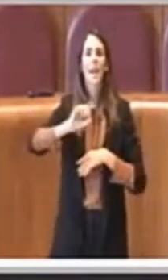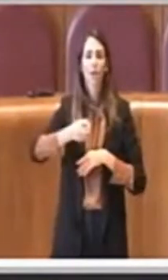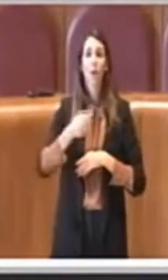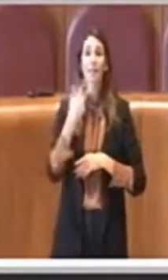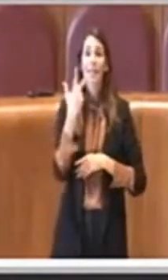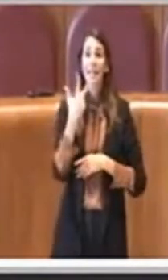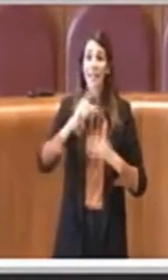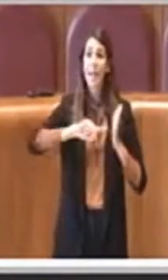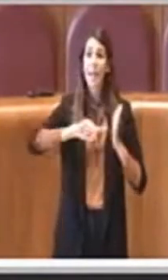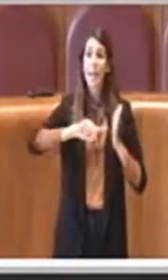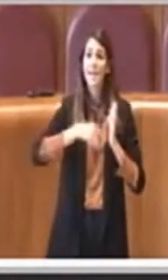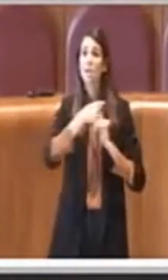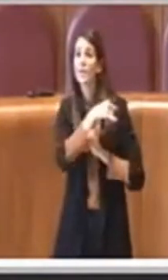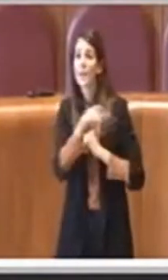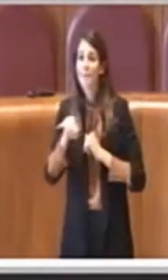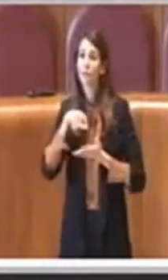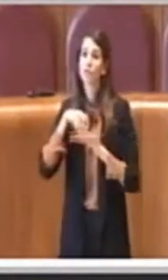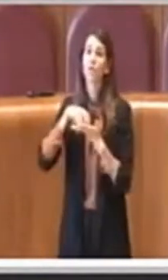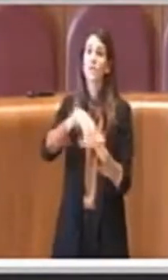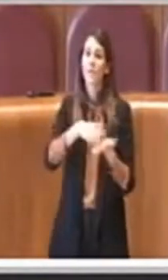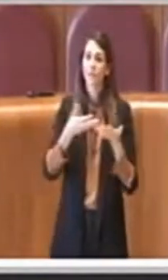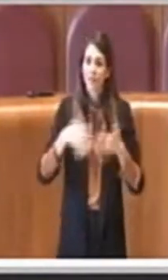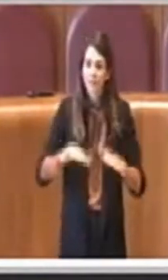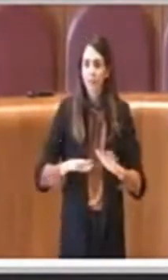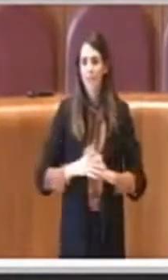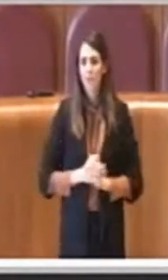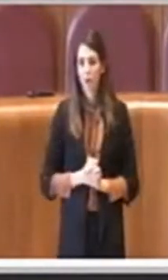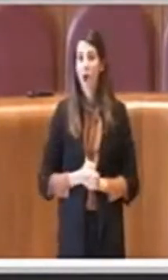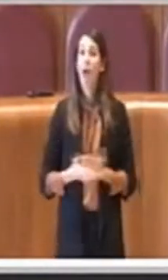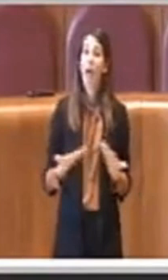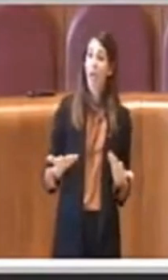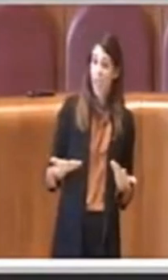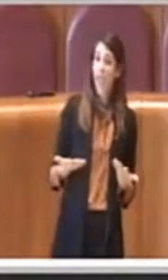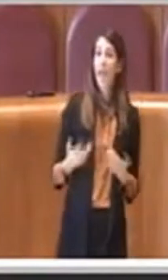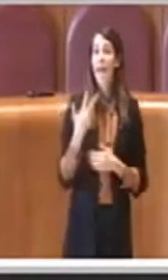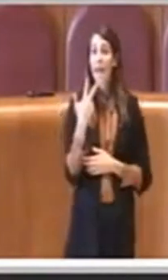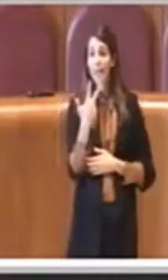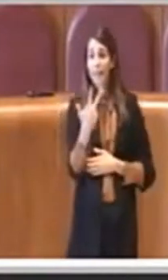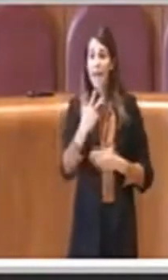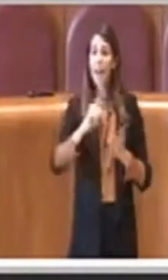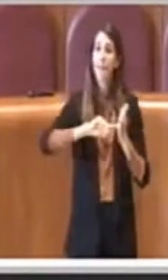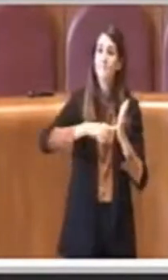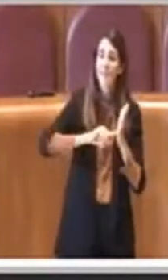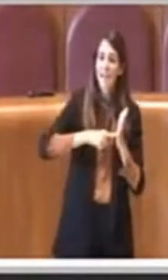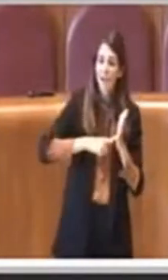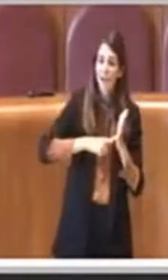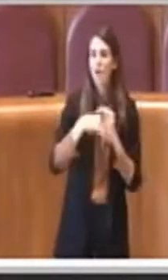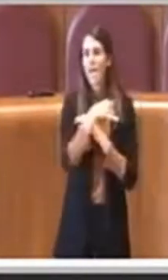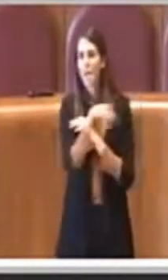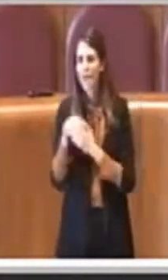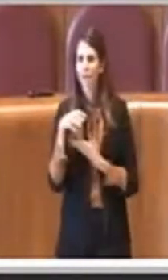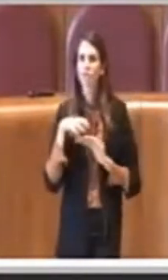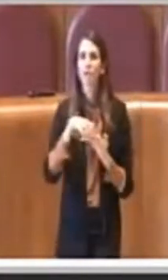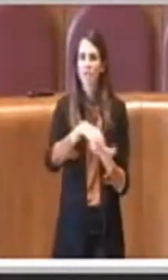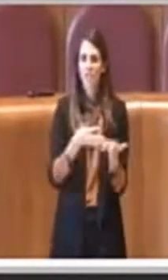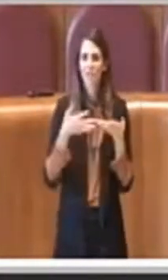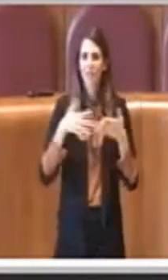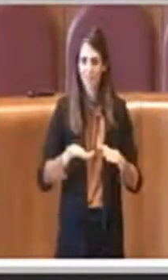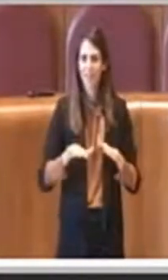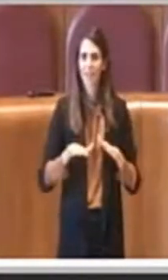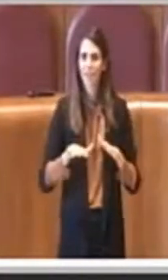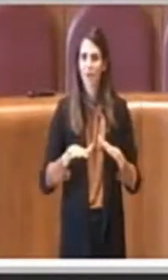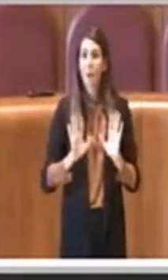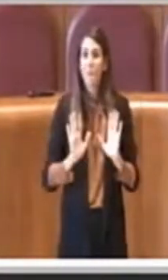Presidente. Erano, diciamo, appena arrivati, questi 3 milioni e mezzo erano di fatto, come